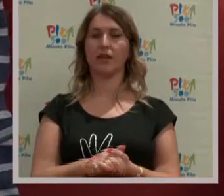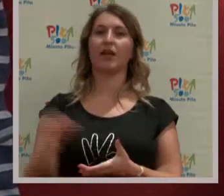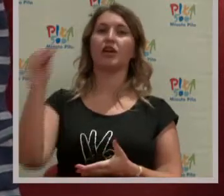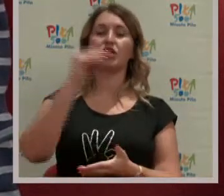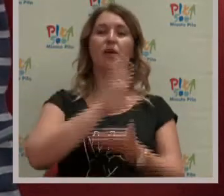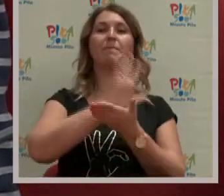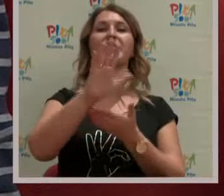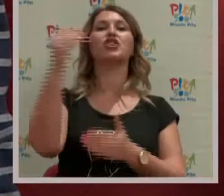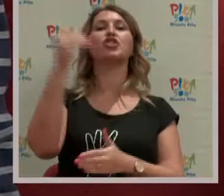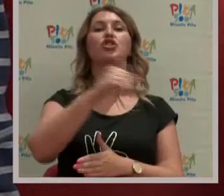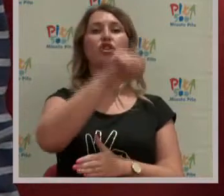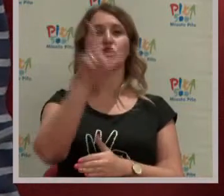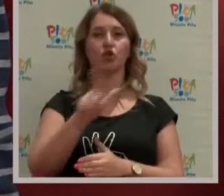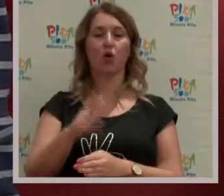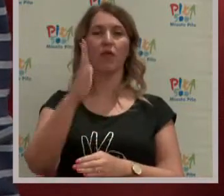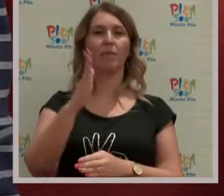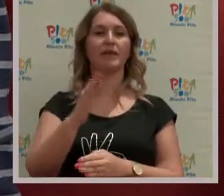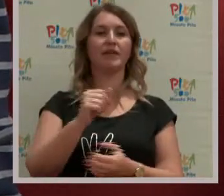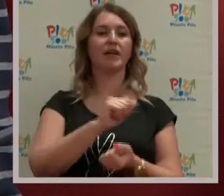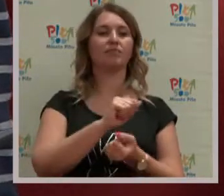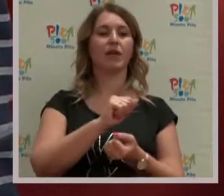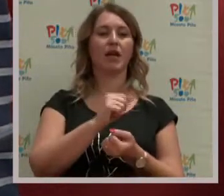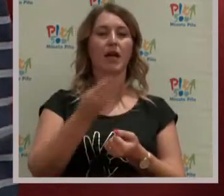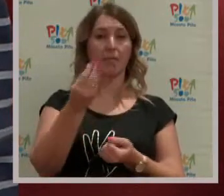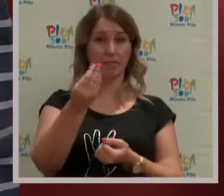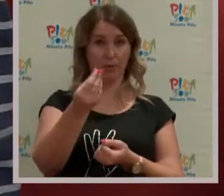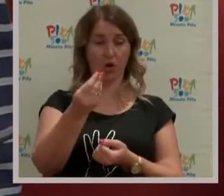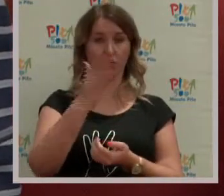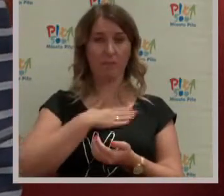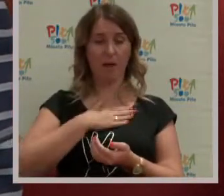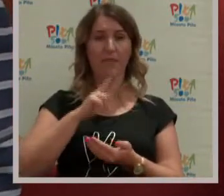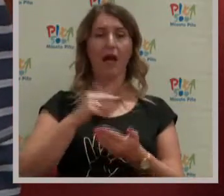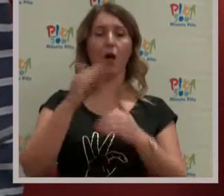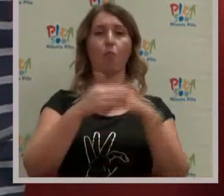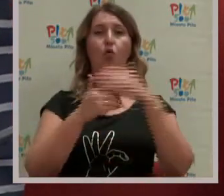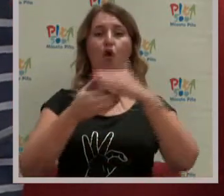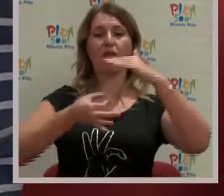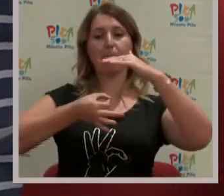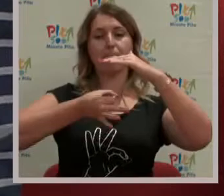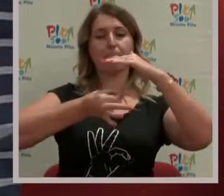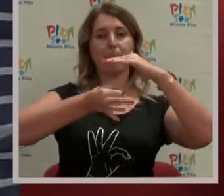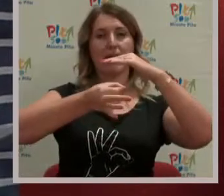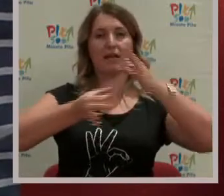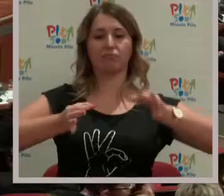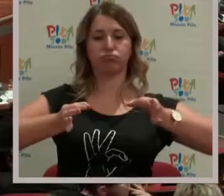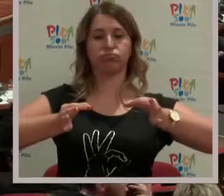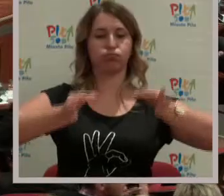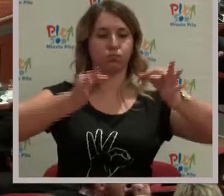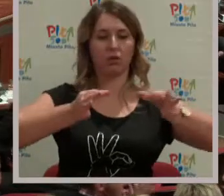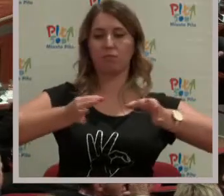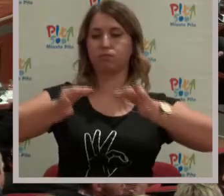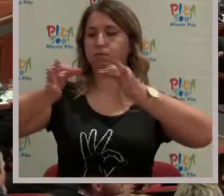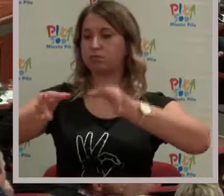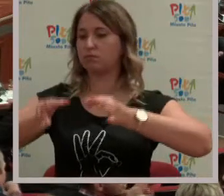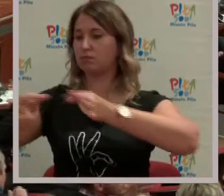kwotę 15 tysięcy na budowę parkingu przy ulicy Rogozińskiej po dzisiejszej sesji i po podjęciu pozytywnie przez Państwa tej uchwały Pan